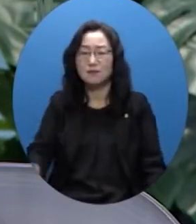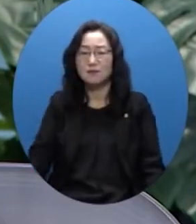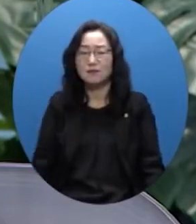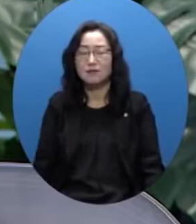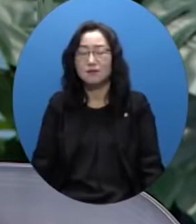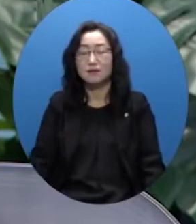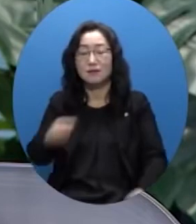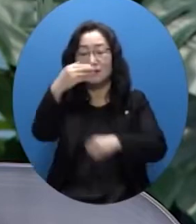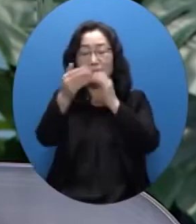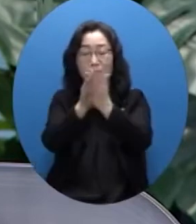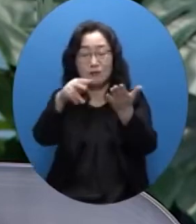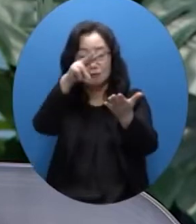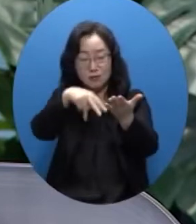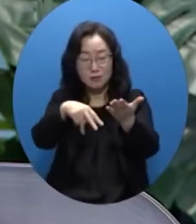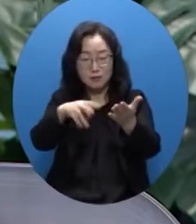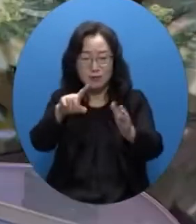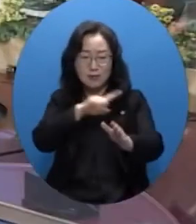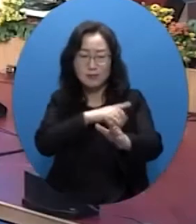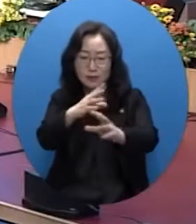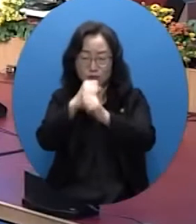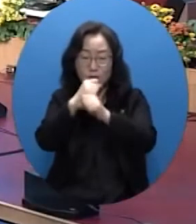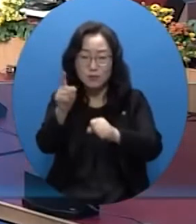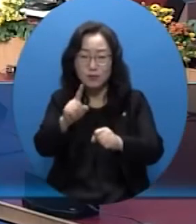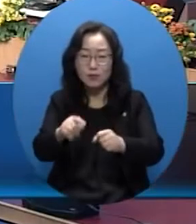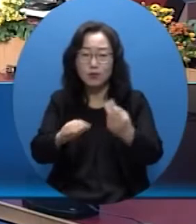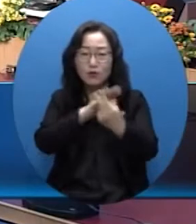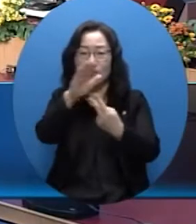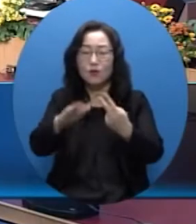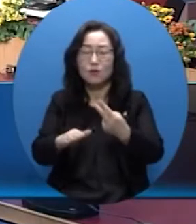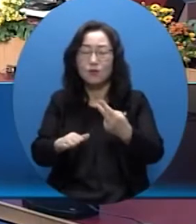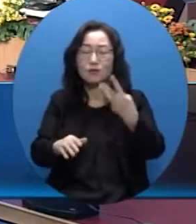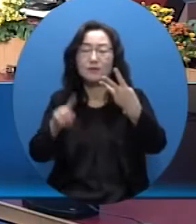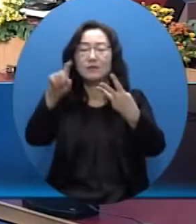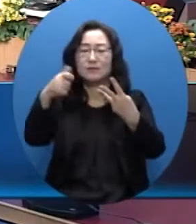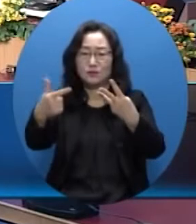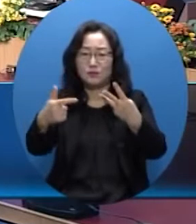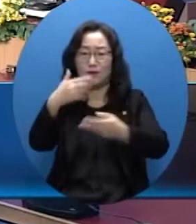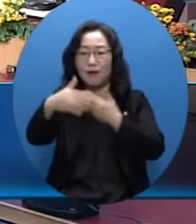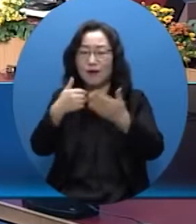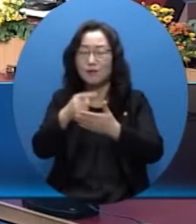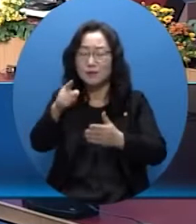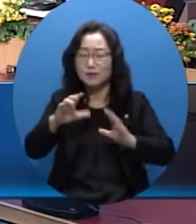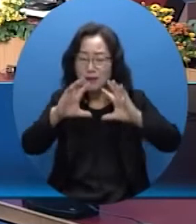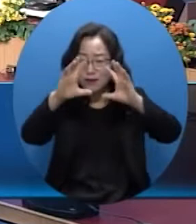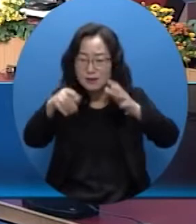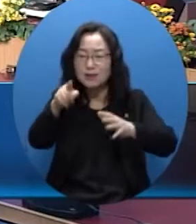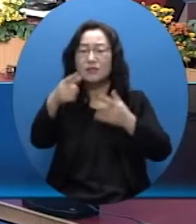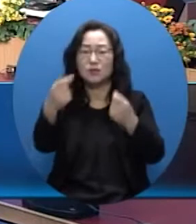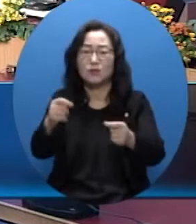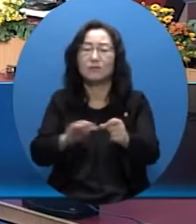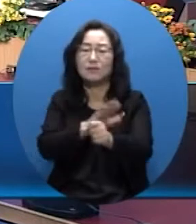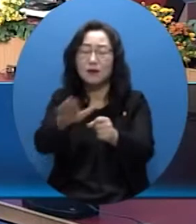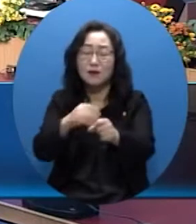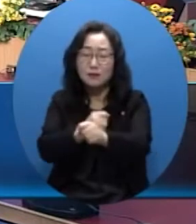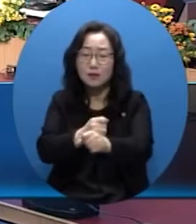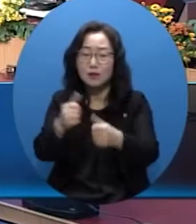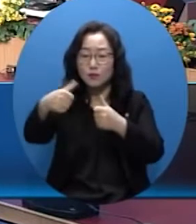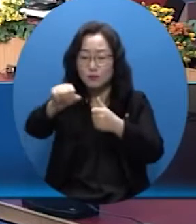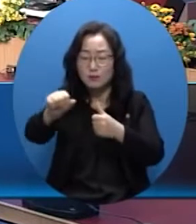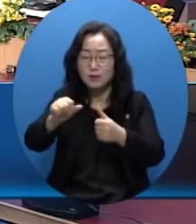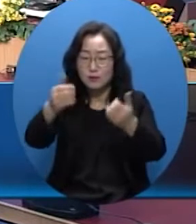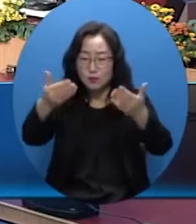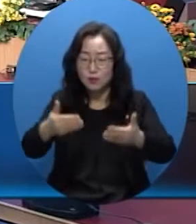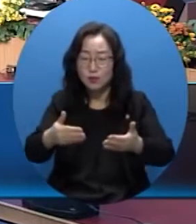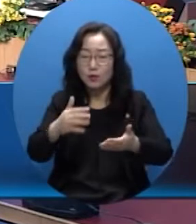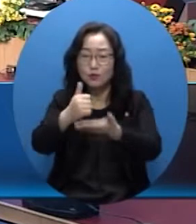그래서 성경 전체의 얻으리 요한복음 3장 16절 입니다 하나님이 세상을 이처럼 사랑하사 독생자를 주셨으니 이는 그를